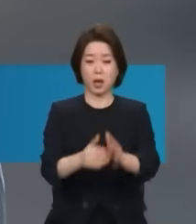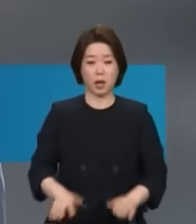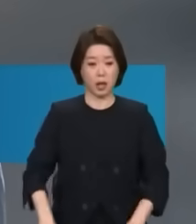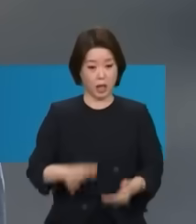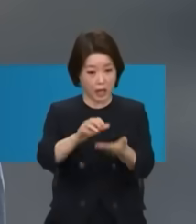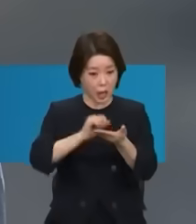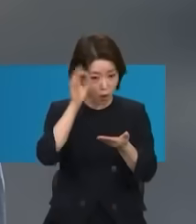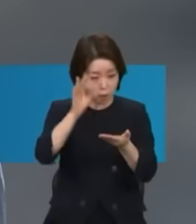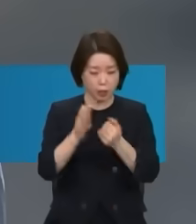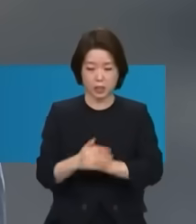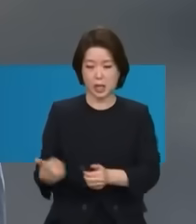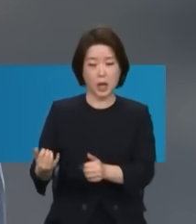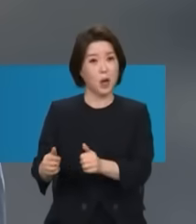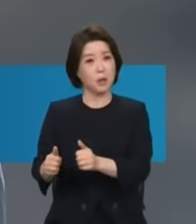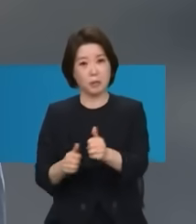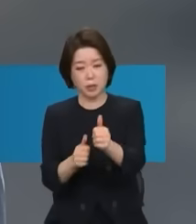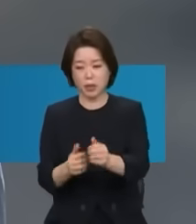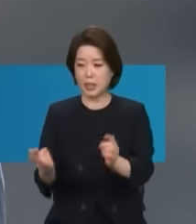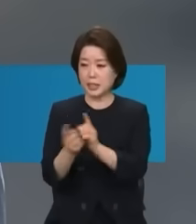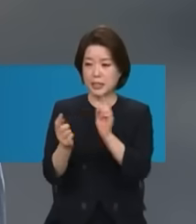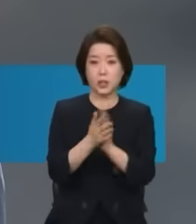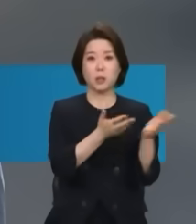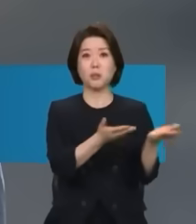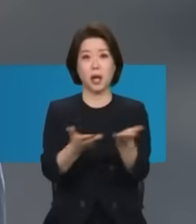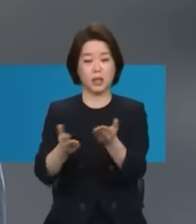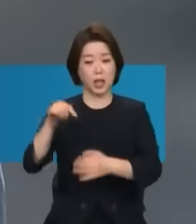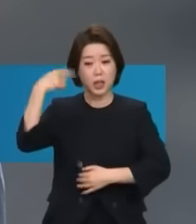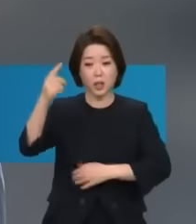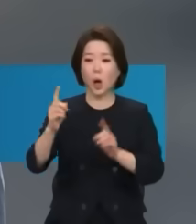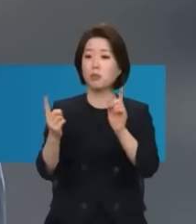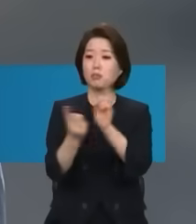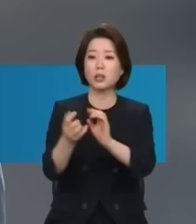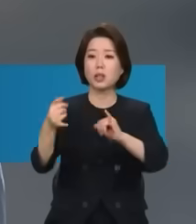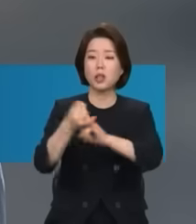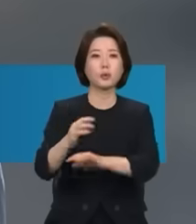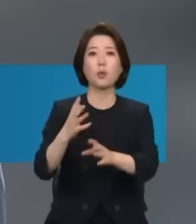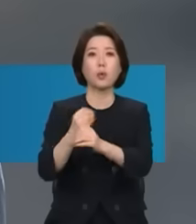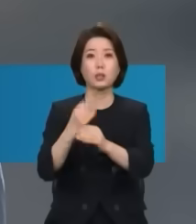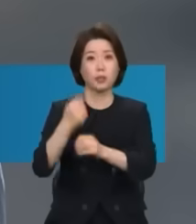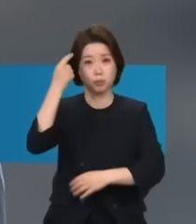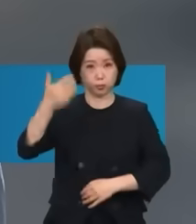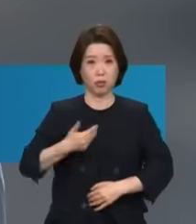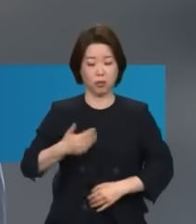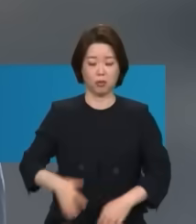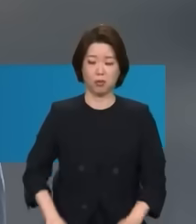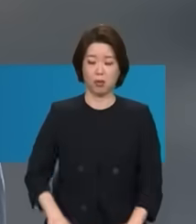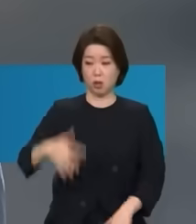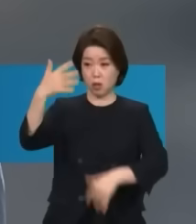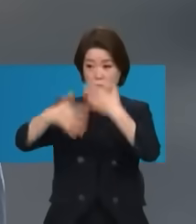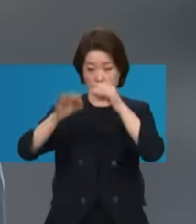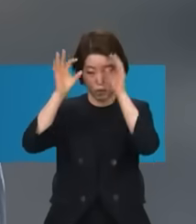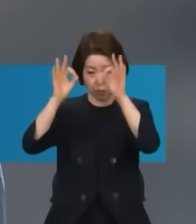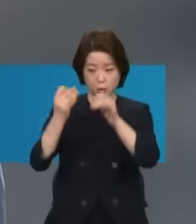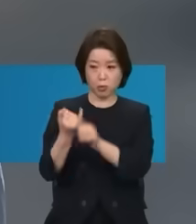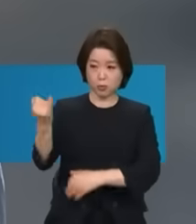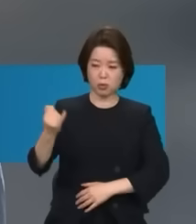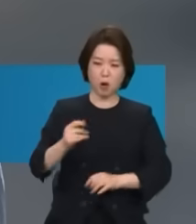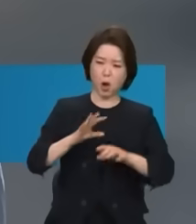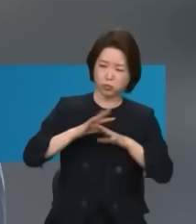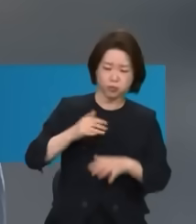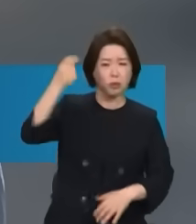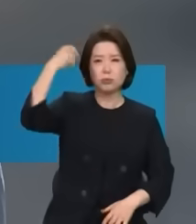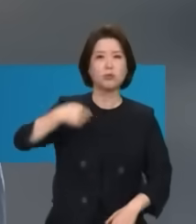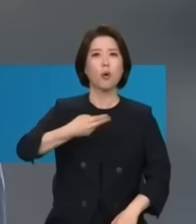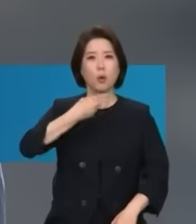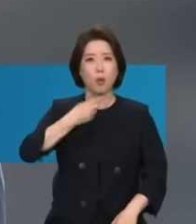비서가 직접 안내해준 점, 또 다음 만날 날짜를 먼저 물어온 점, 영상 속 김 여사는 전혀 두려움을 느끼는 모습이 아니라는 점